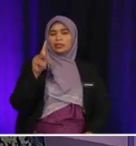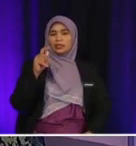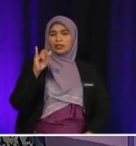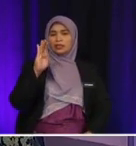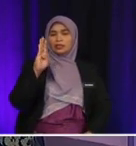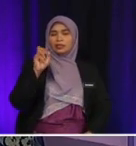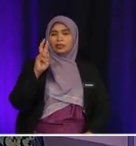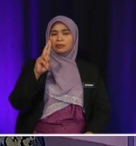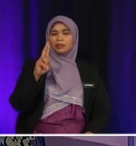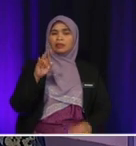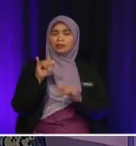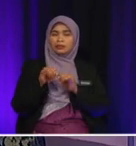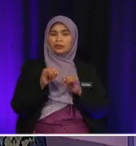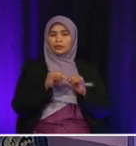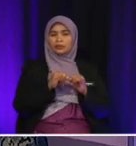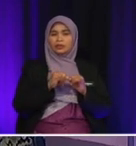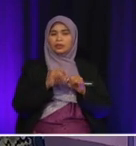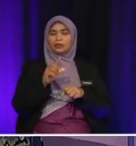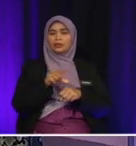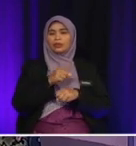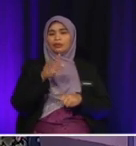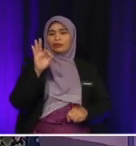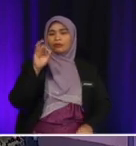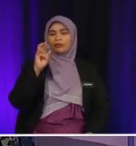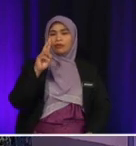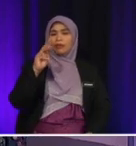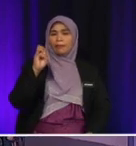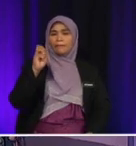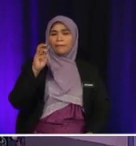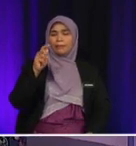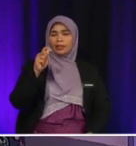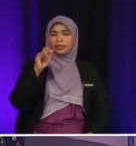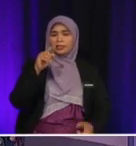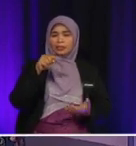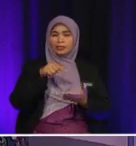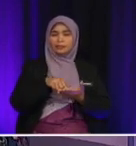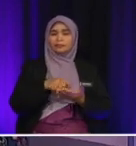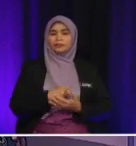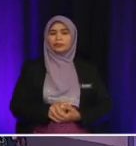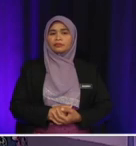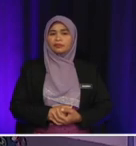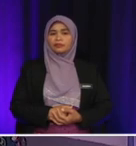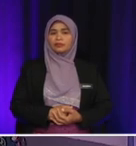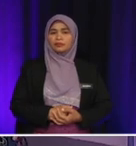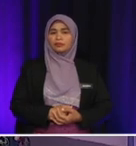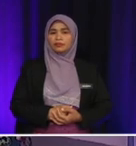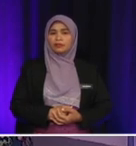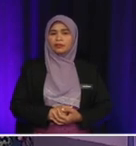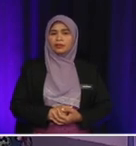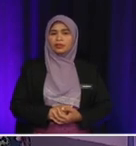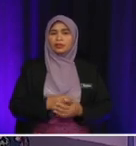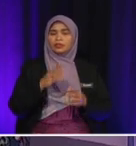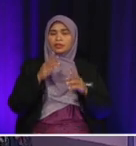juga menggunakan format ini kita hendaklah hendlah apa is dan kemudian Dis dengan kata